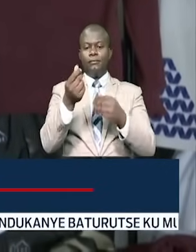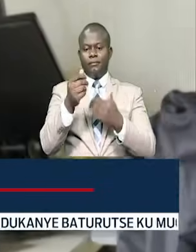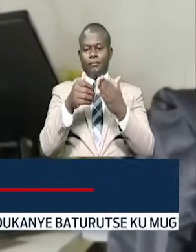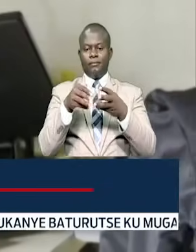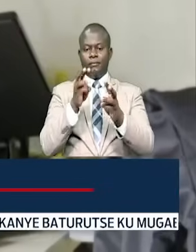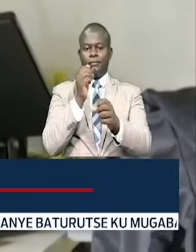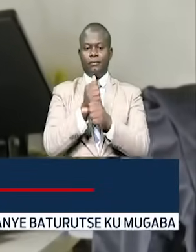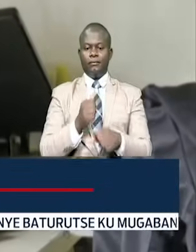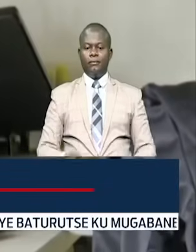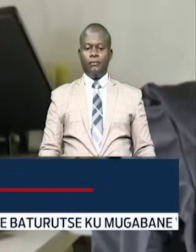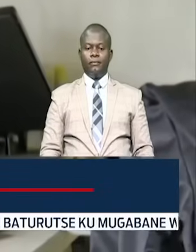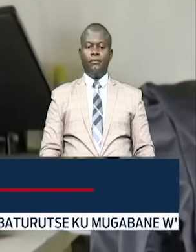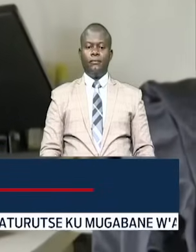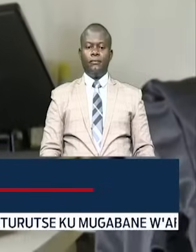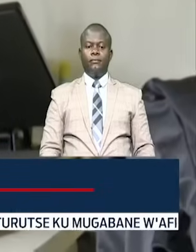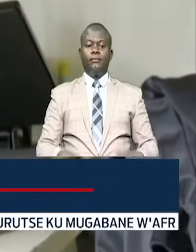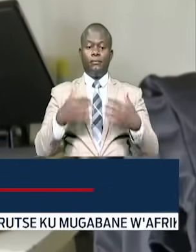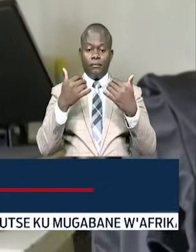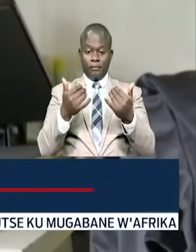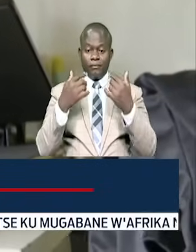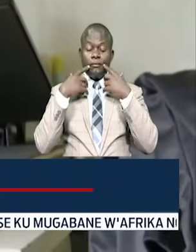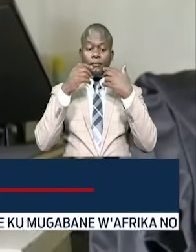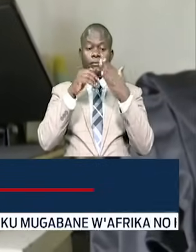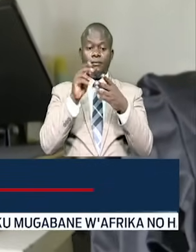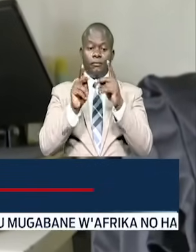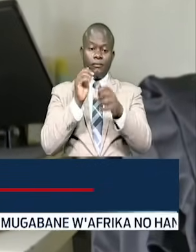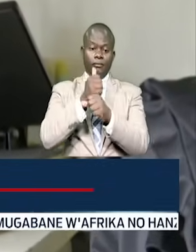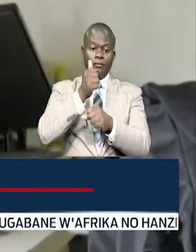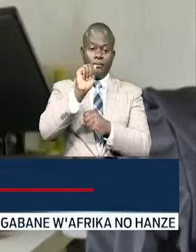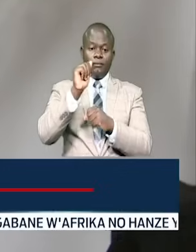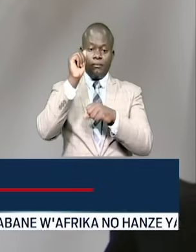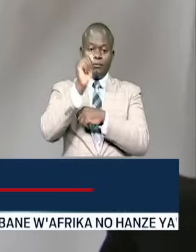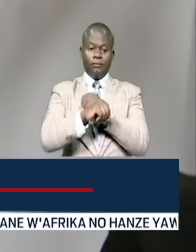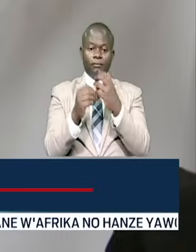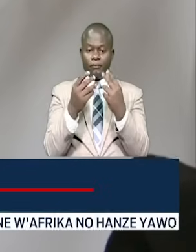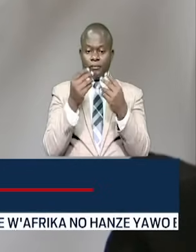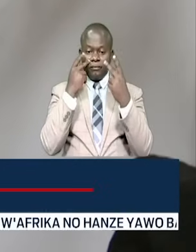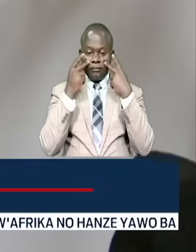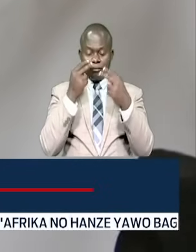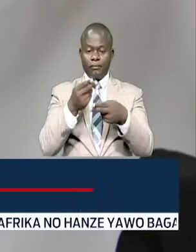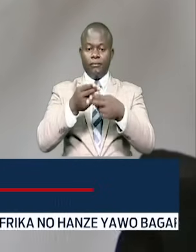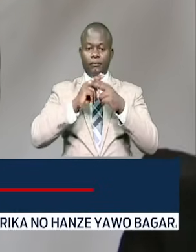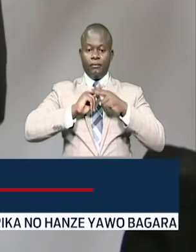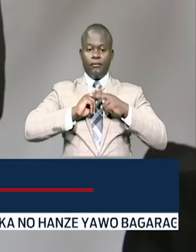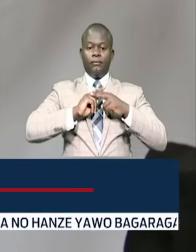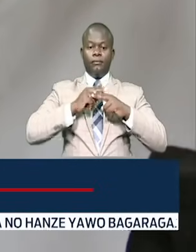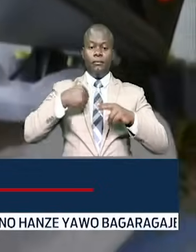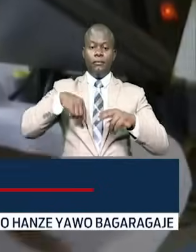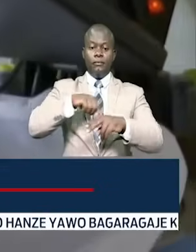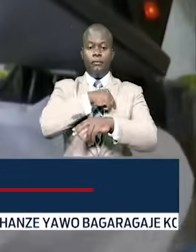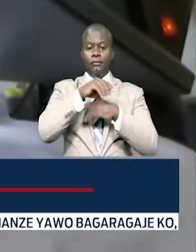ukora. Dushimi imana asanga barwiyemeza mirimo barushaho koroherezwa kubona inguzanyo. Icyifuzo